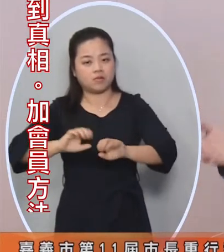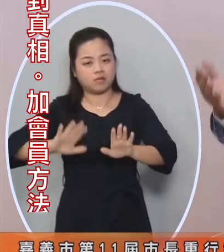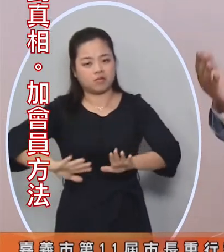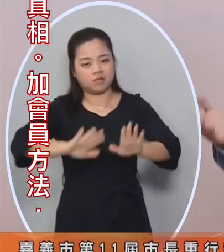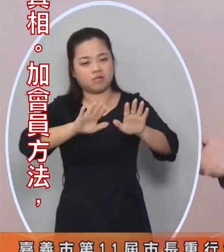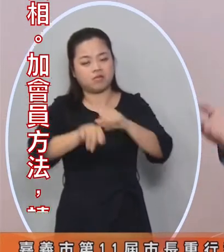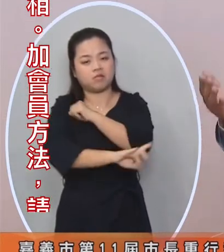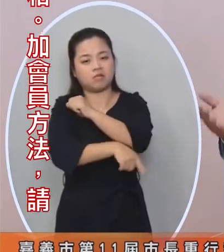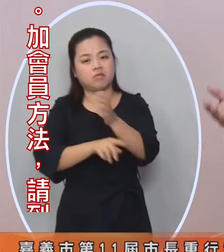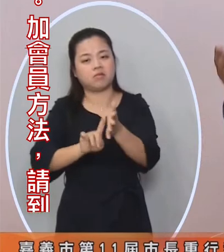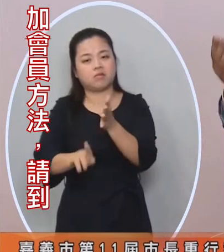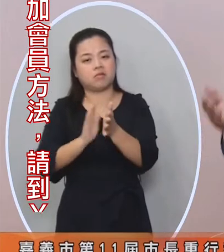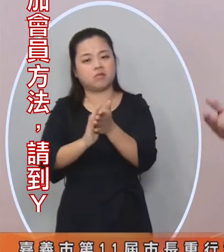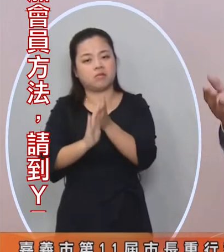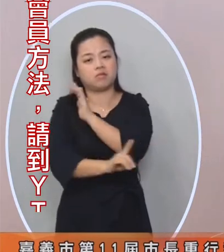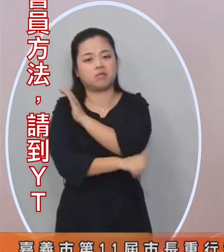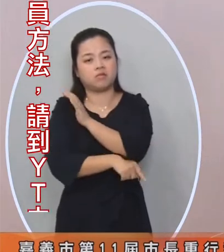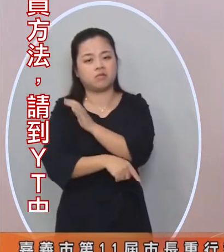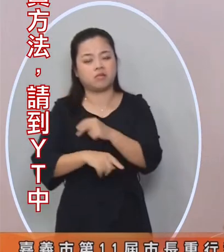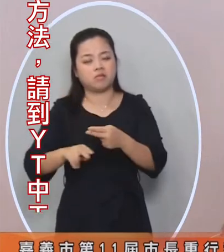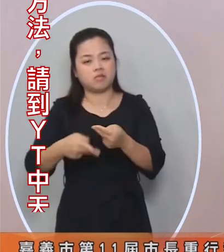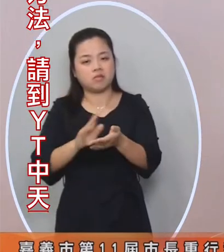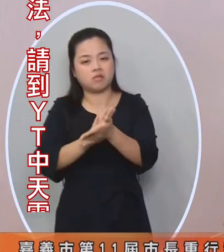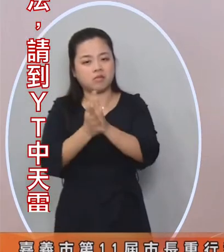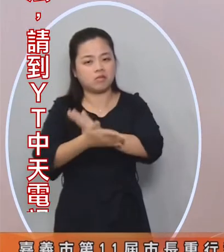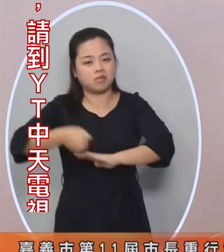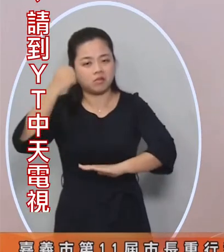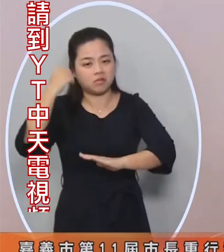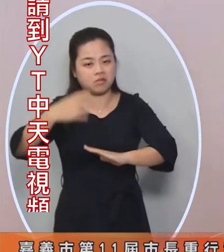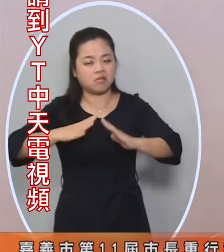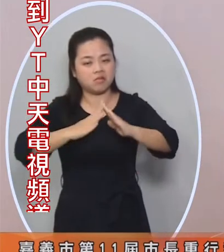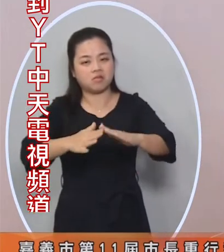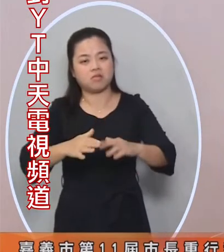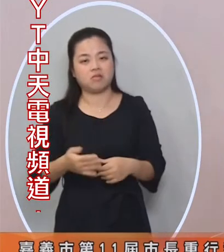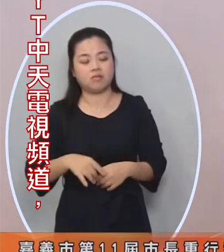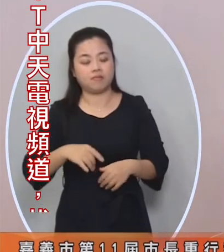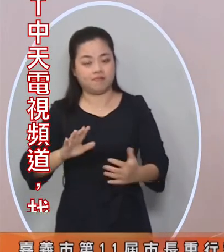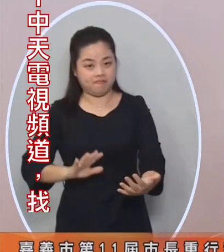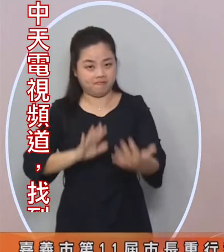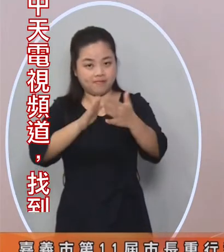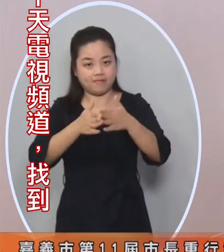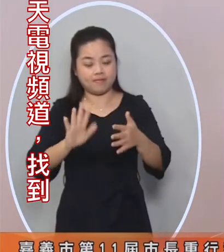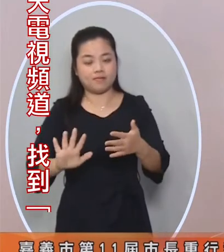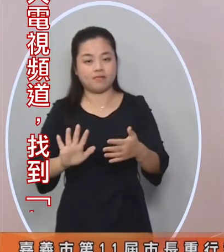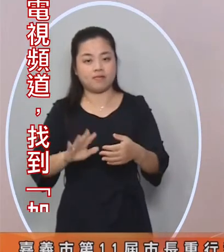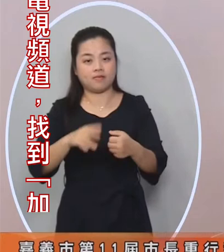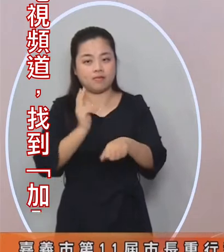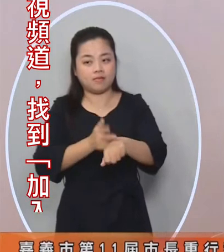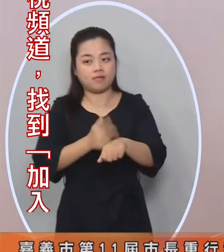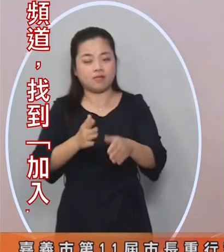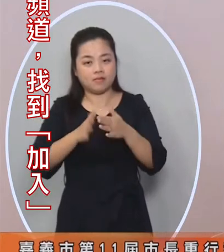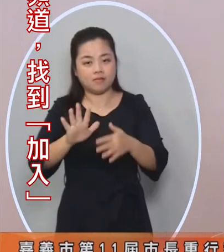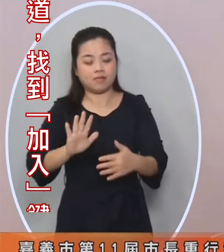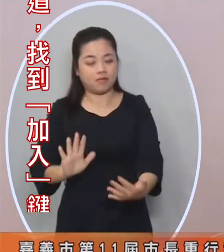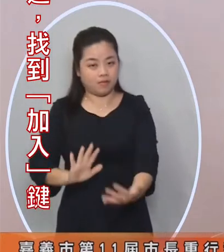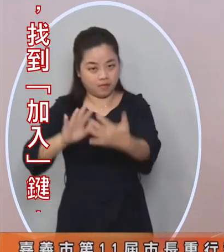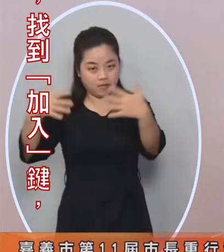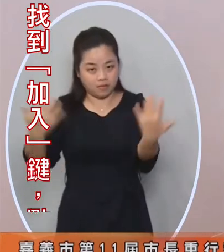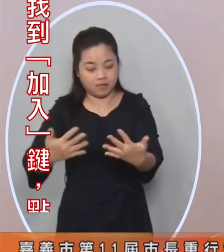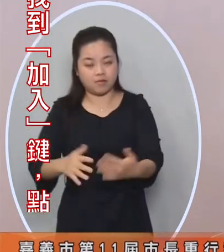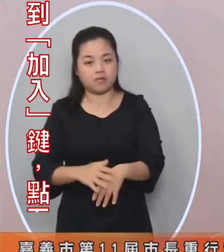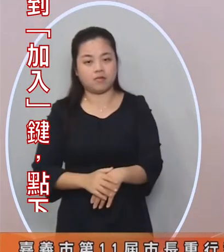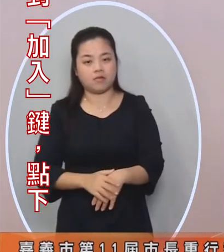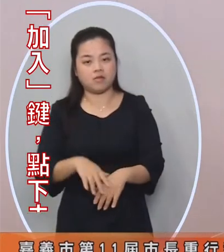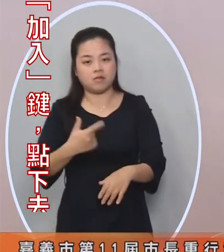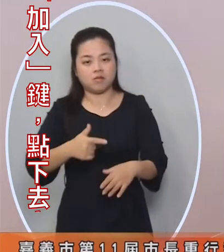最后一名，我们怎么变成台湾的新都心？所以要有方向，要有方法，那要面对问题，